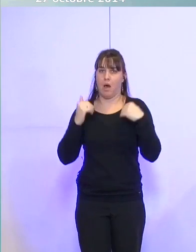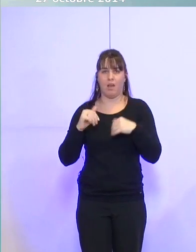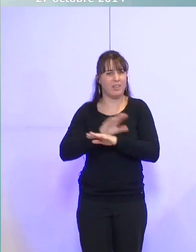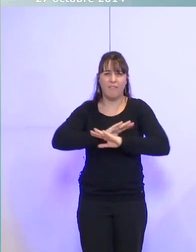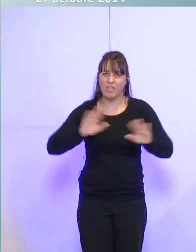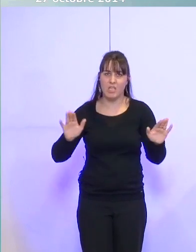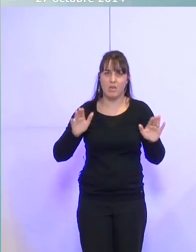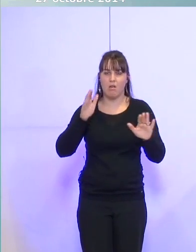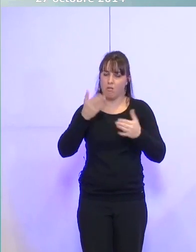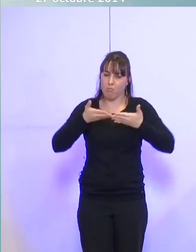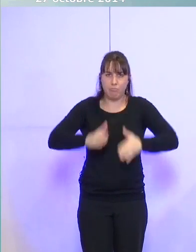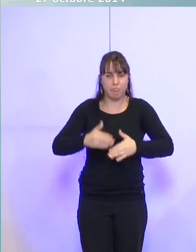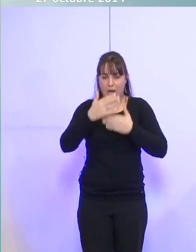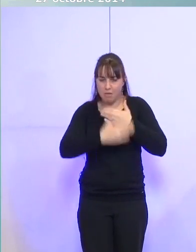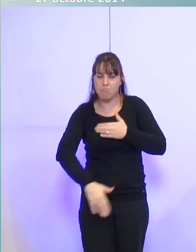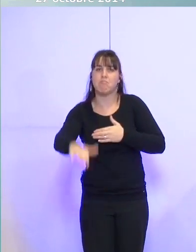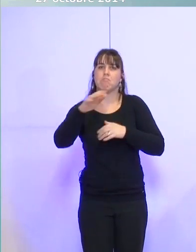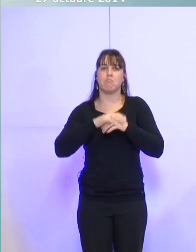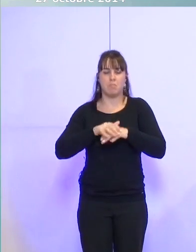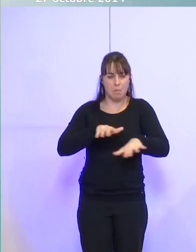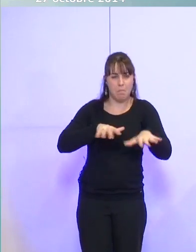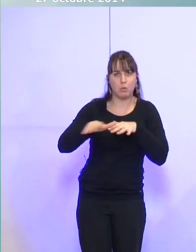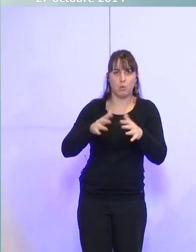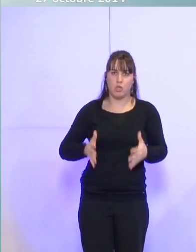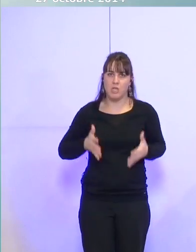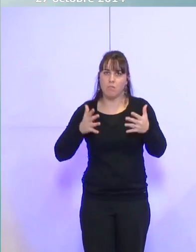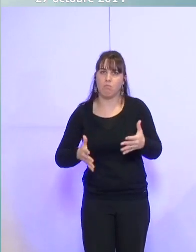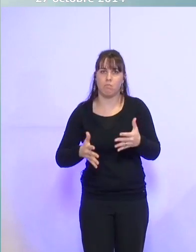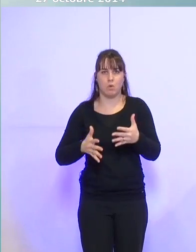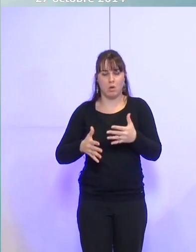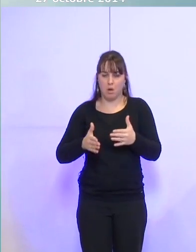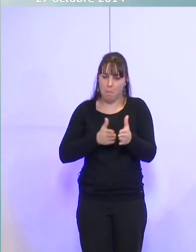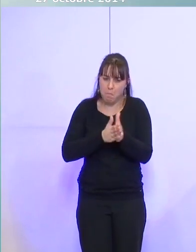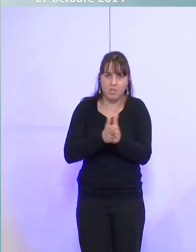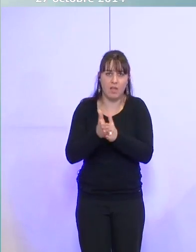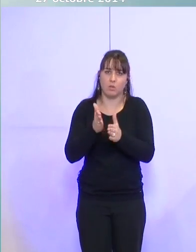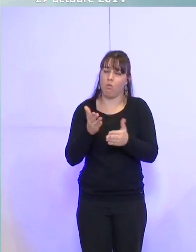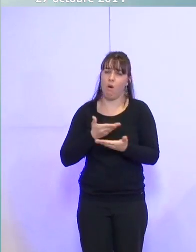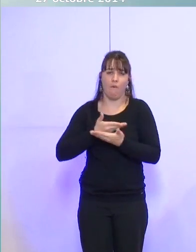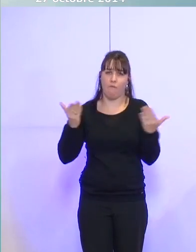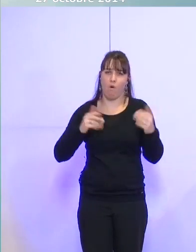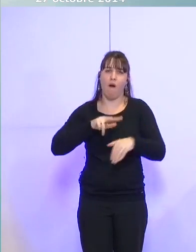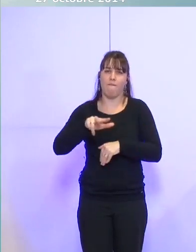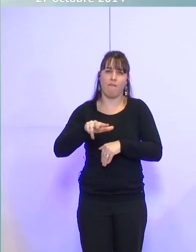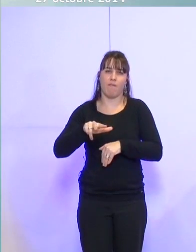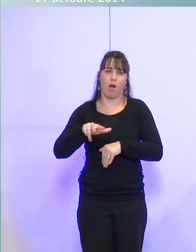révolu. Avec méthode et détermination, je vous le confirme, nous réparerons.